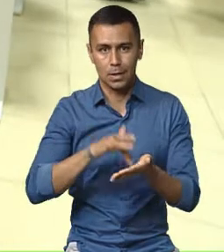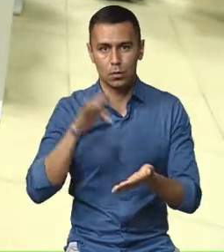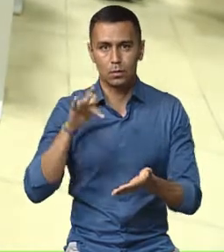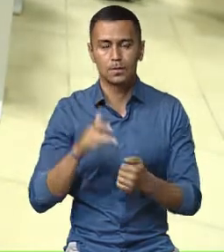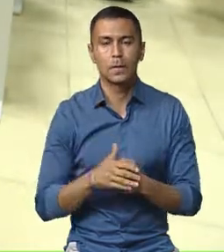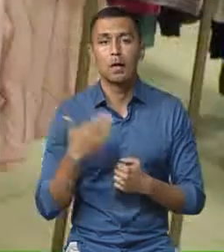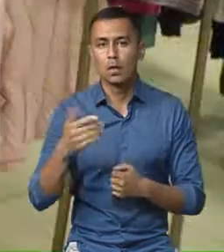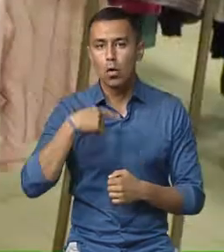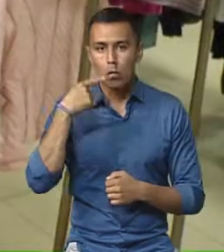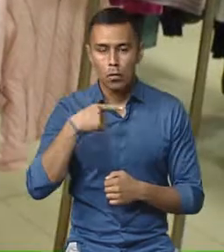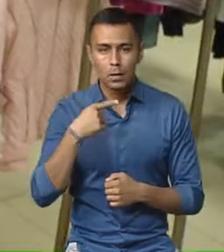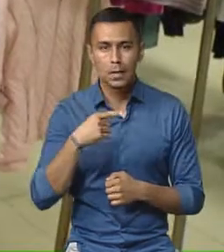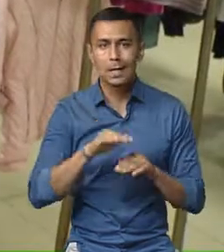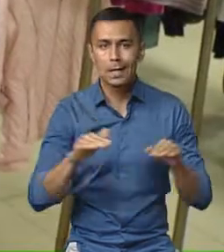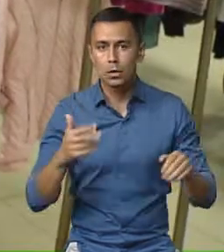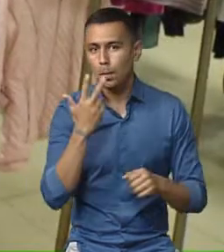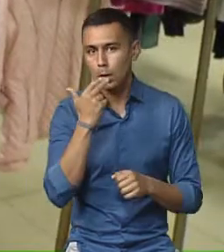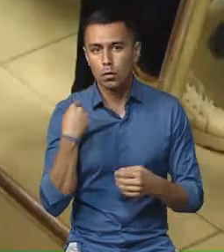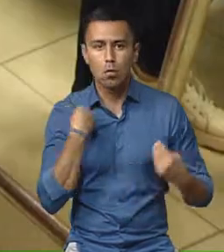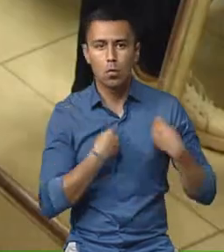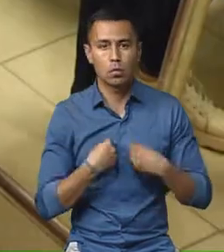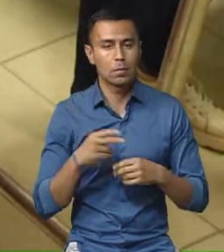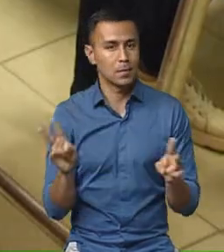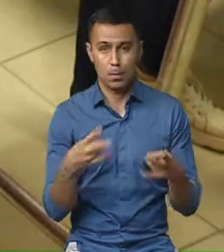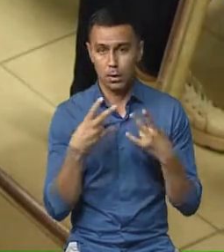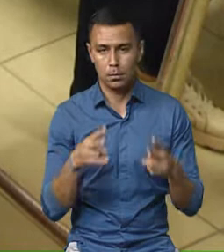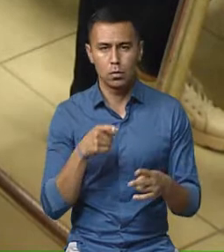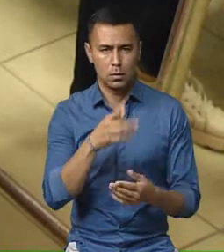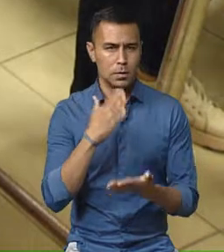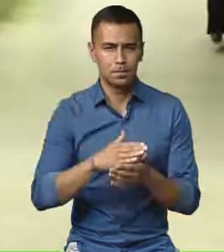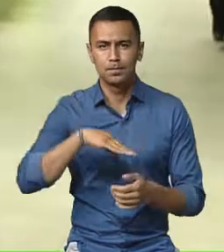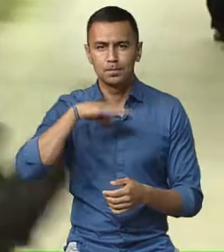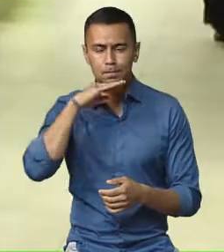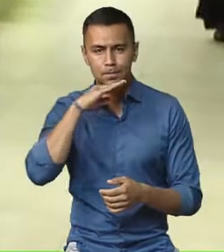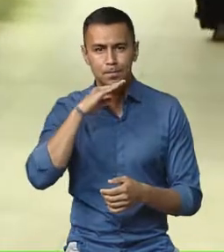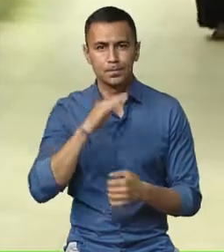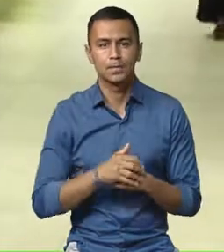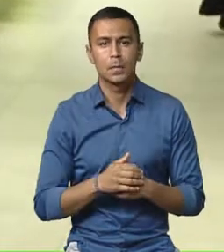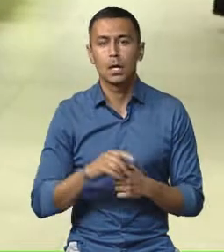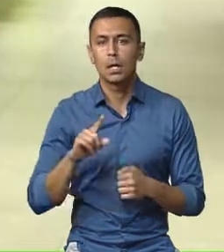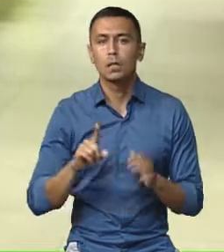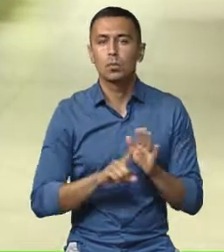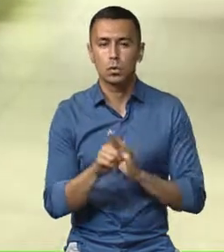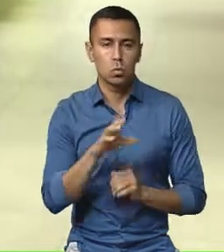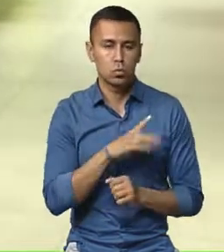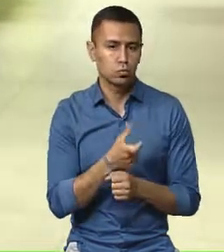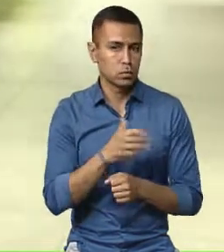Дроздова. За її словами, дитячого та підліткового одягу не потрібно, його є достатньо. Спершу було дуже